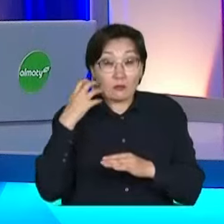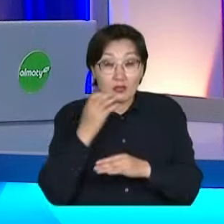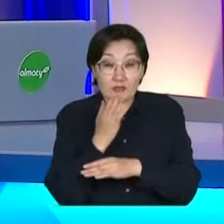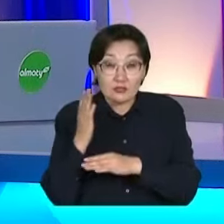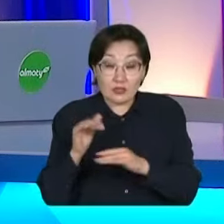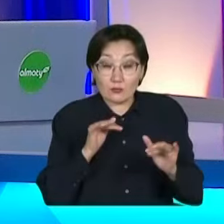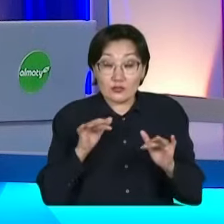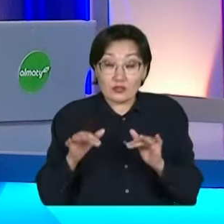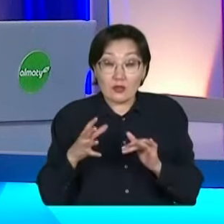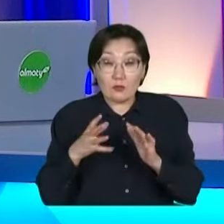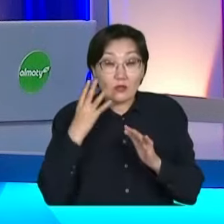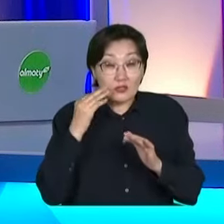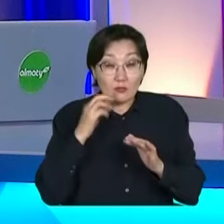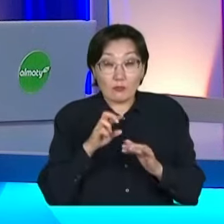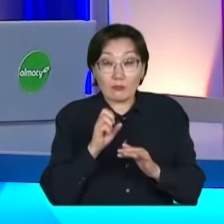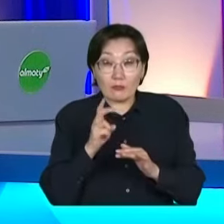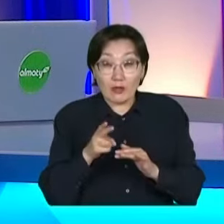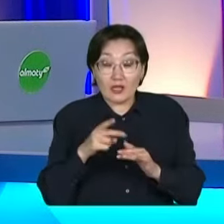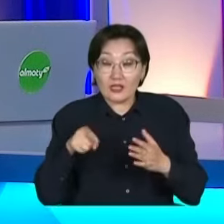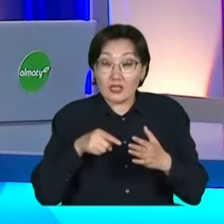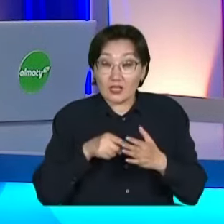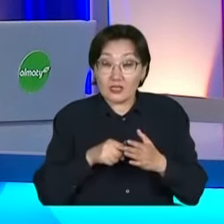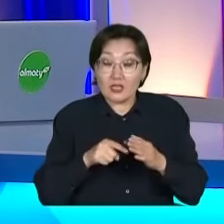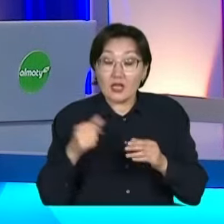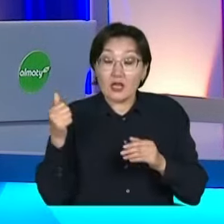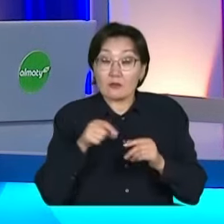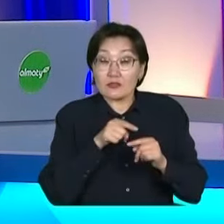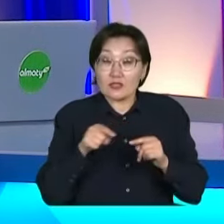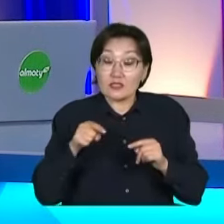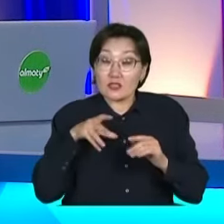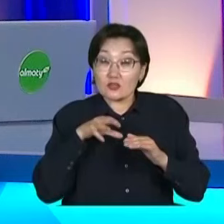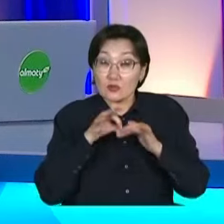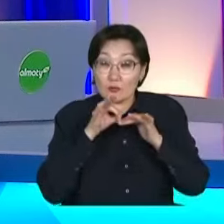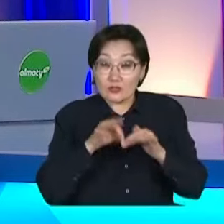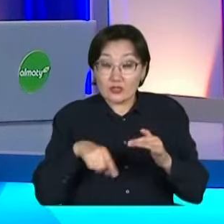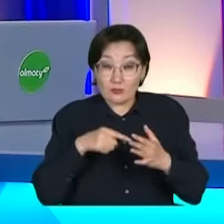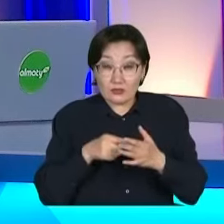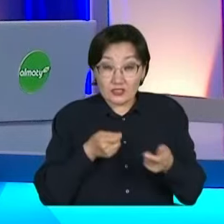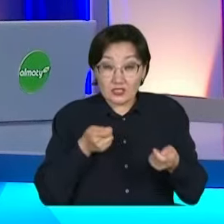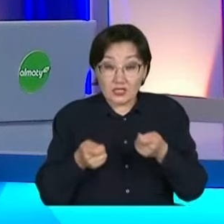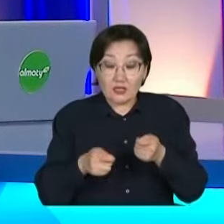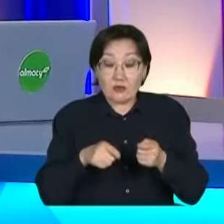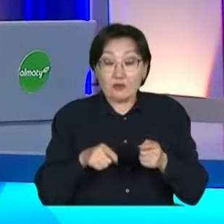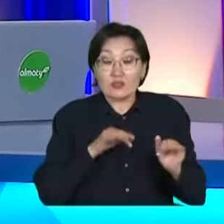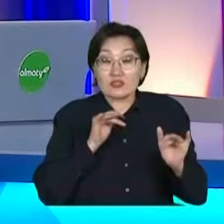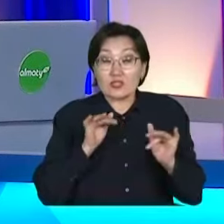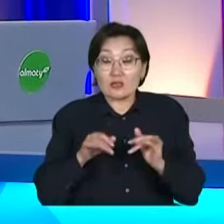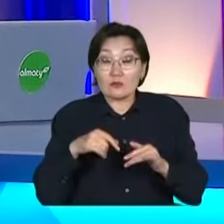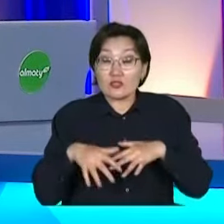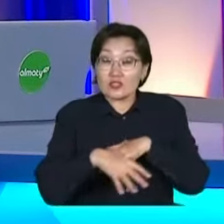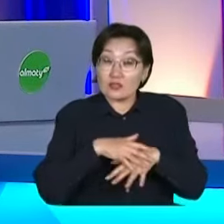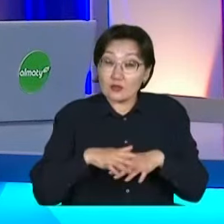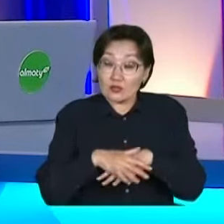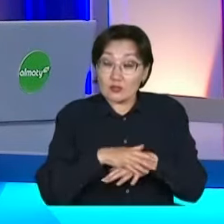Іс-шара науқанның Алматы баққал апталық аясында ұйымдастырылған. Мегаполис әкімі бастаған жалпы қалалық акцияға шаһар тұрғындары,